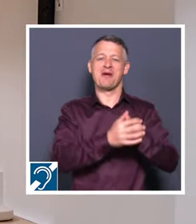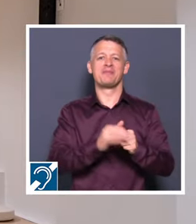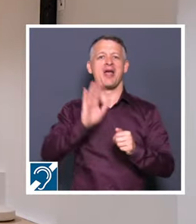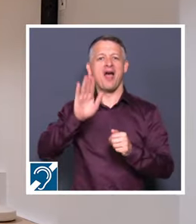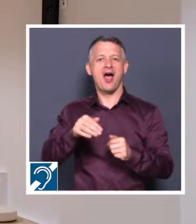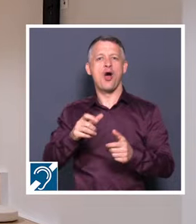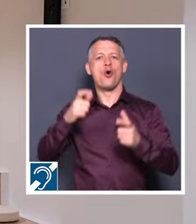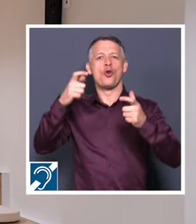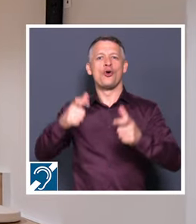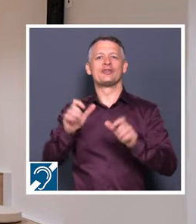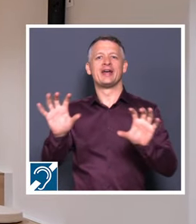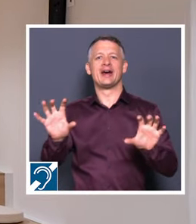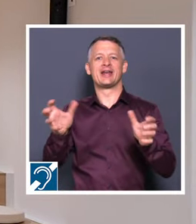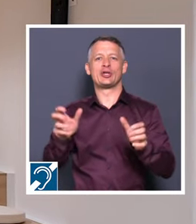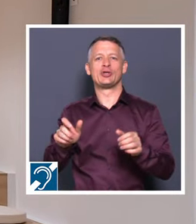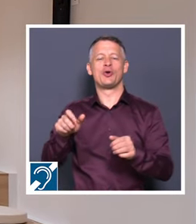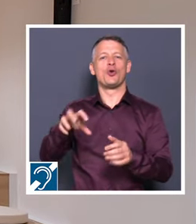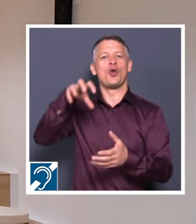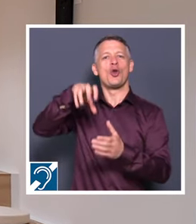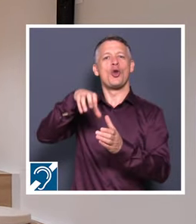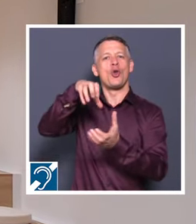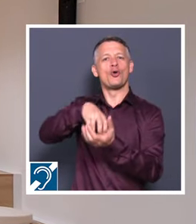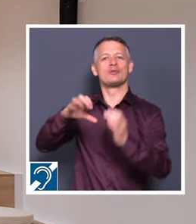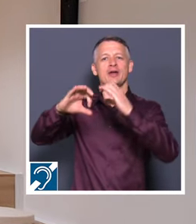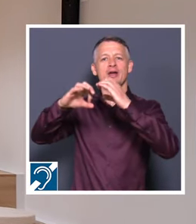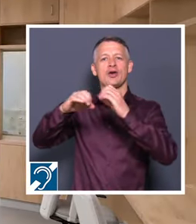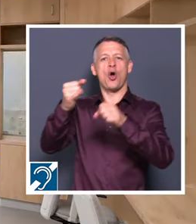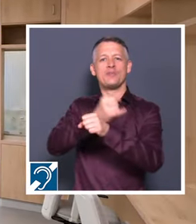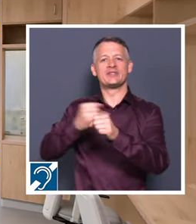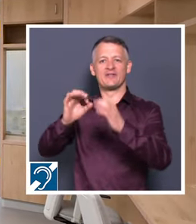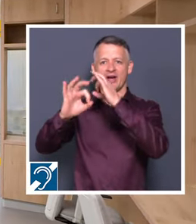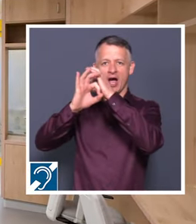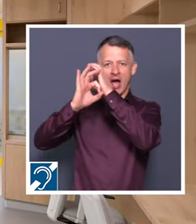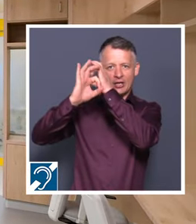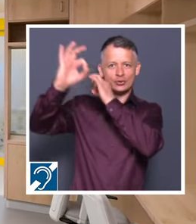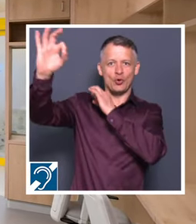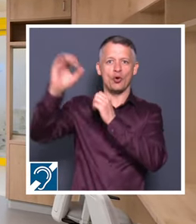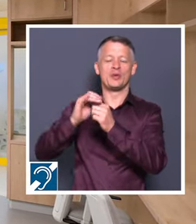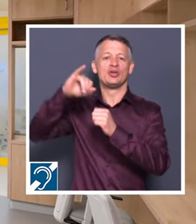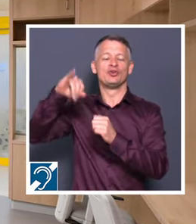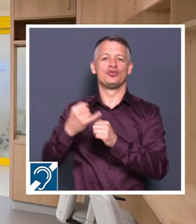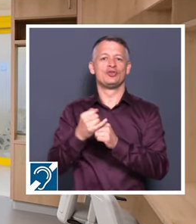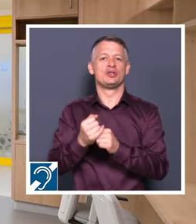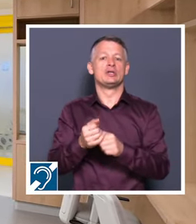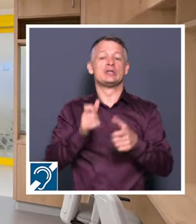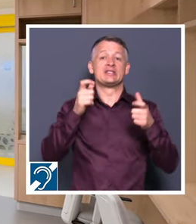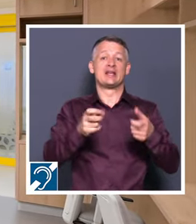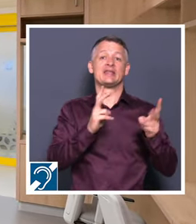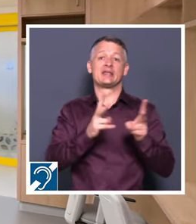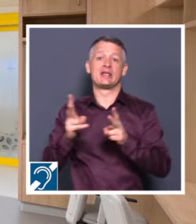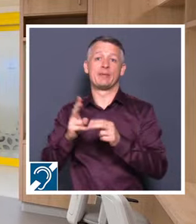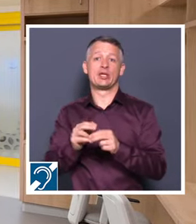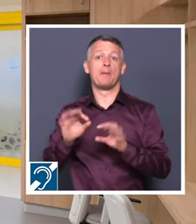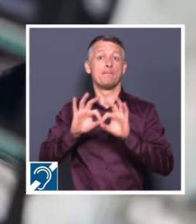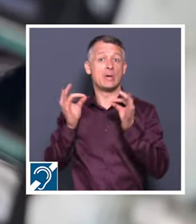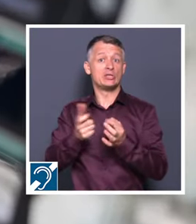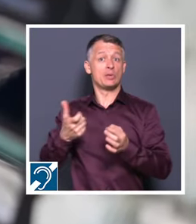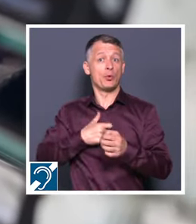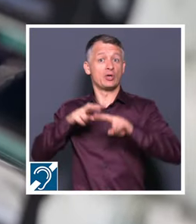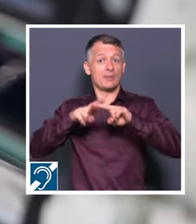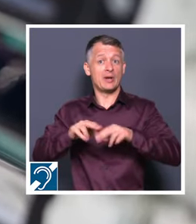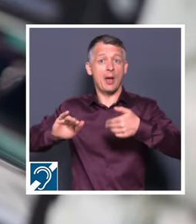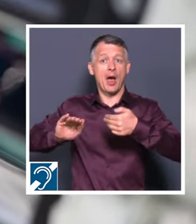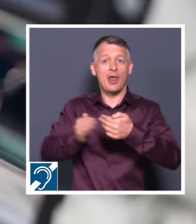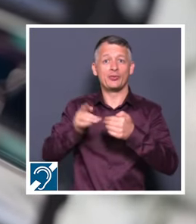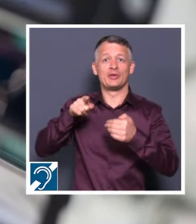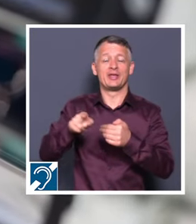un studio de radio, un observator astronomic, sală de sport și recuperare. Iar părinții pot sta cu ei, deoarece există paturi și